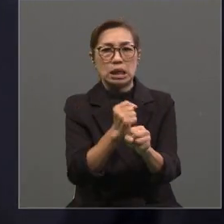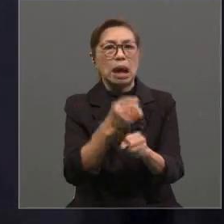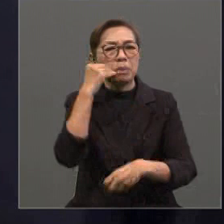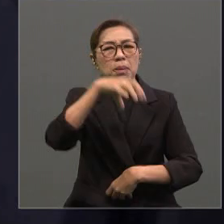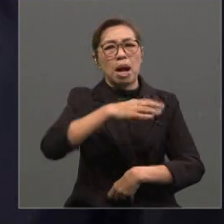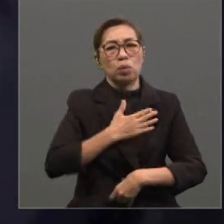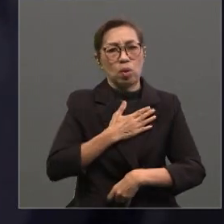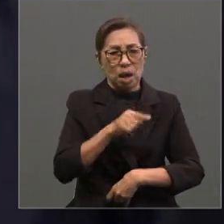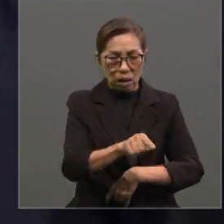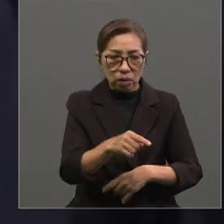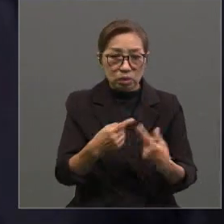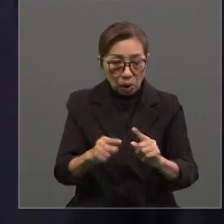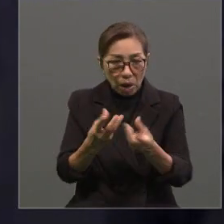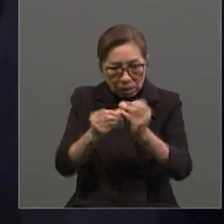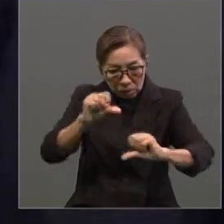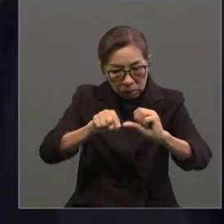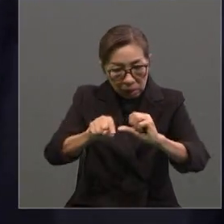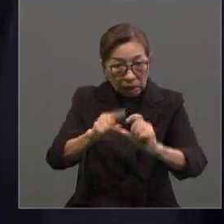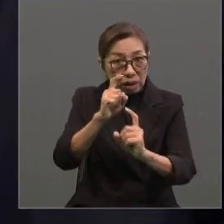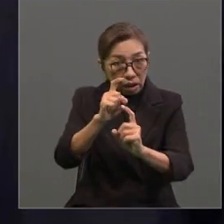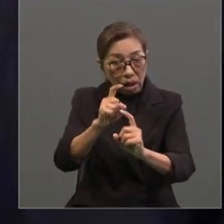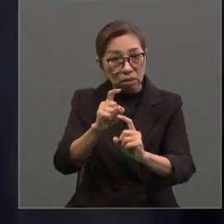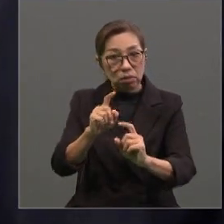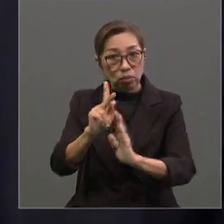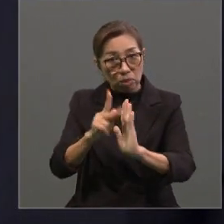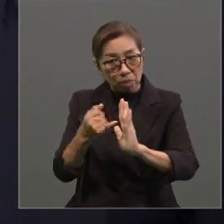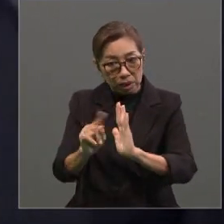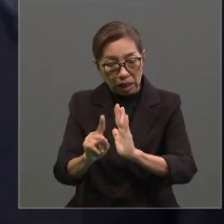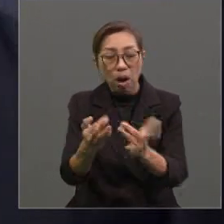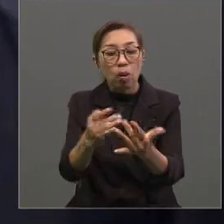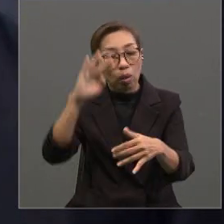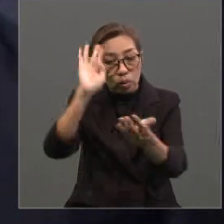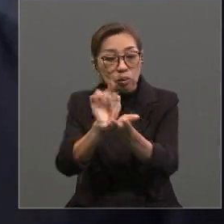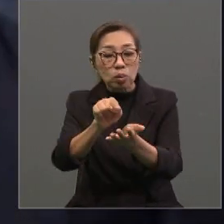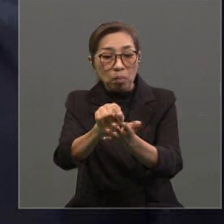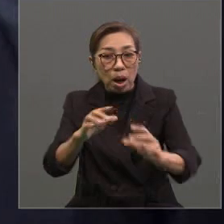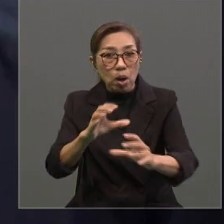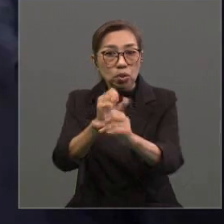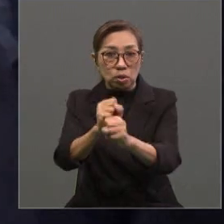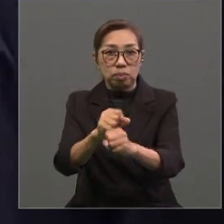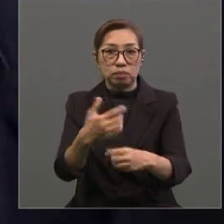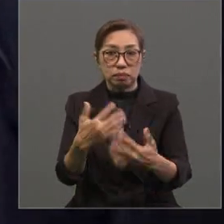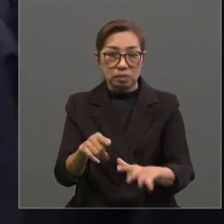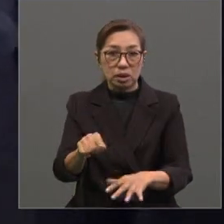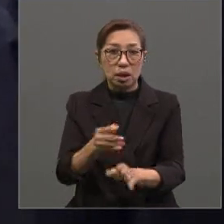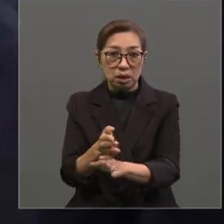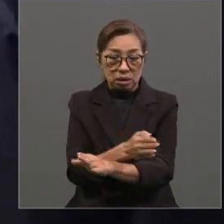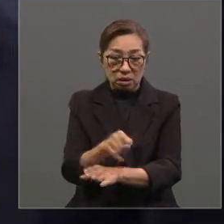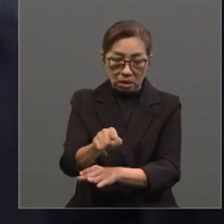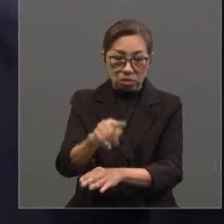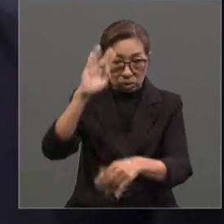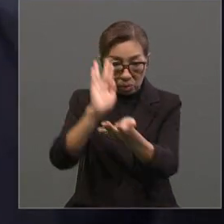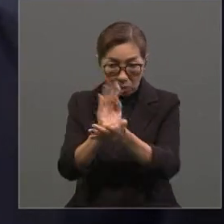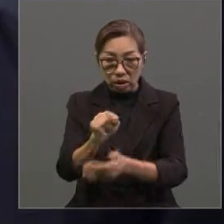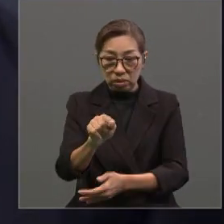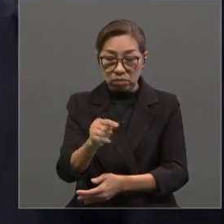ความผิดฐานครอบครองวัตถุอันตรายหรือไม่อันนี้ต้องรอให้พนักงานสอบสวนพิจารณาโดยหลังจากที่ทราบเรื่องก็ให้นำชัยนาทที่